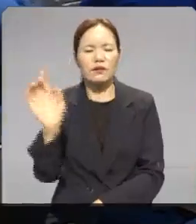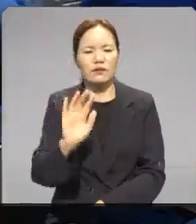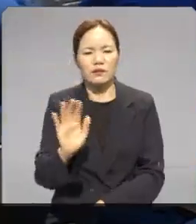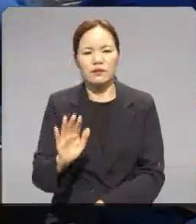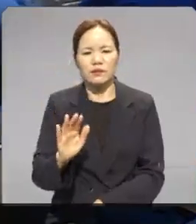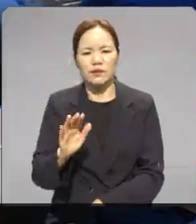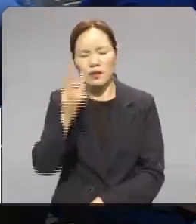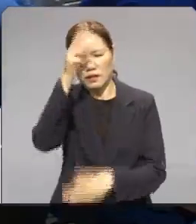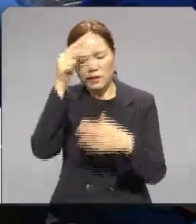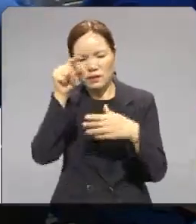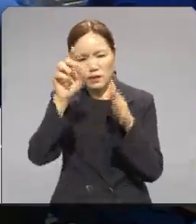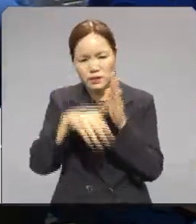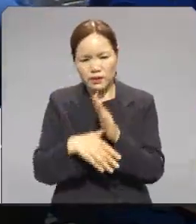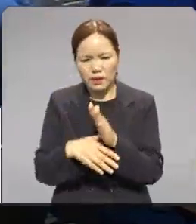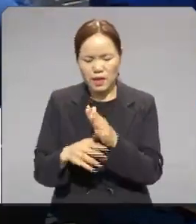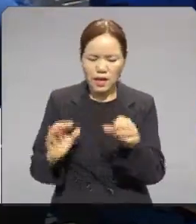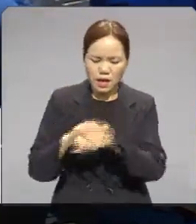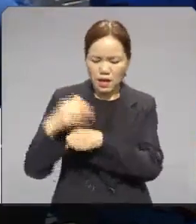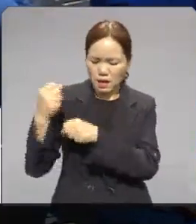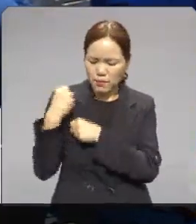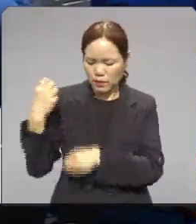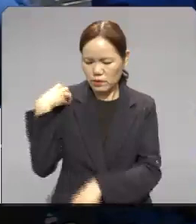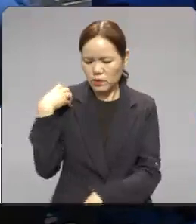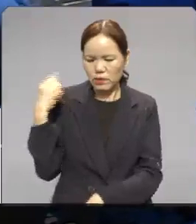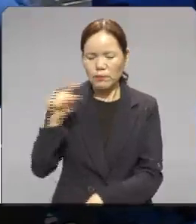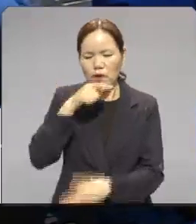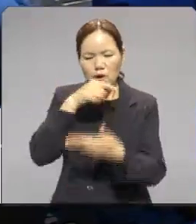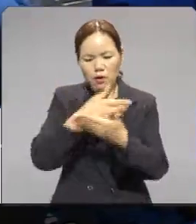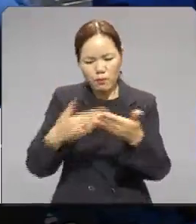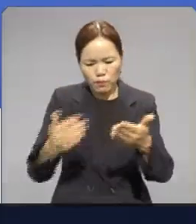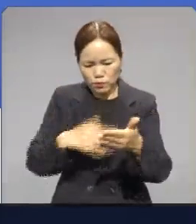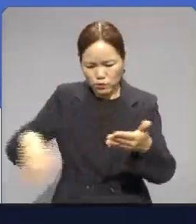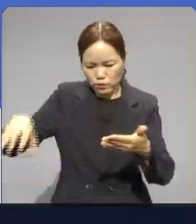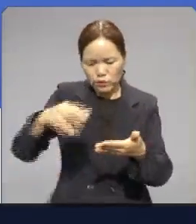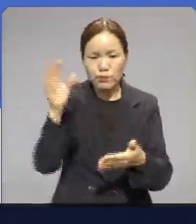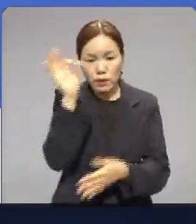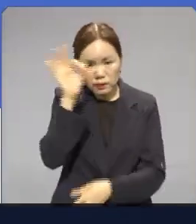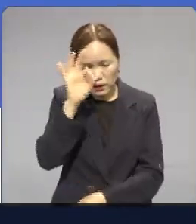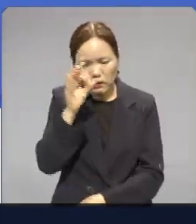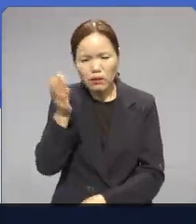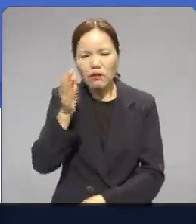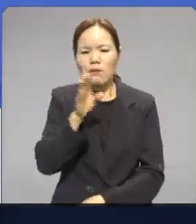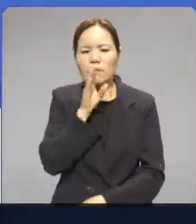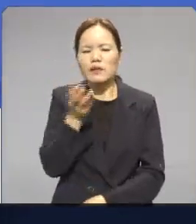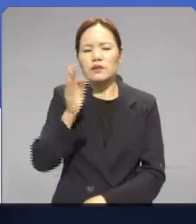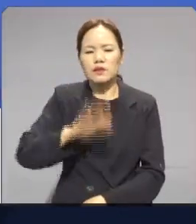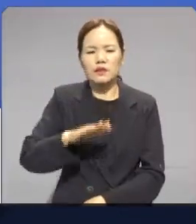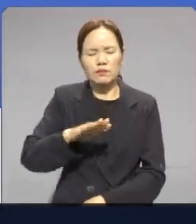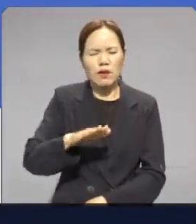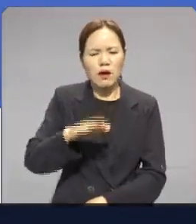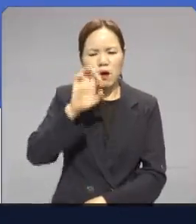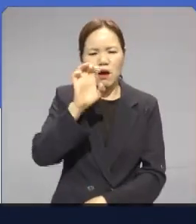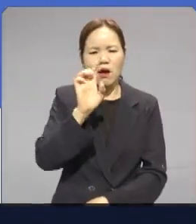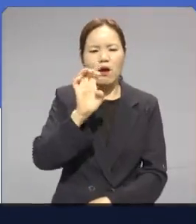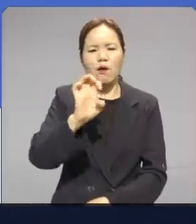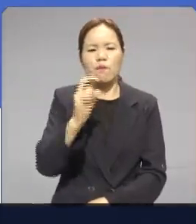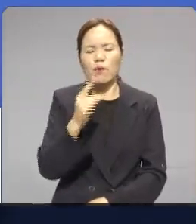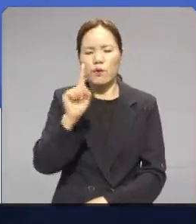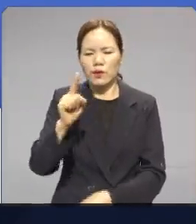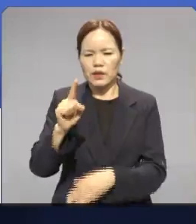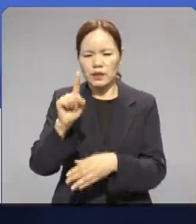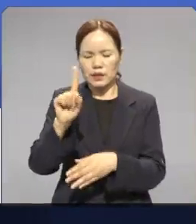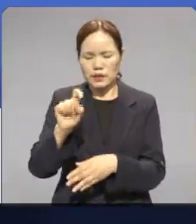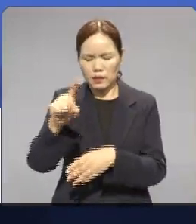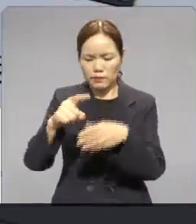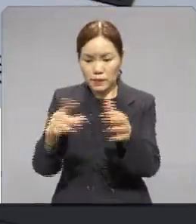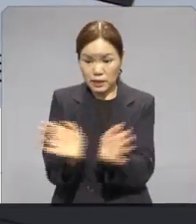경찰은 당시 해병대 역할은 수변 수색이었지만 선임이었던 포 11대대장이 수중 수색을 오인케 하는